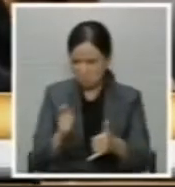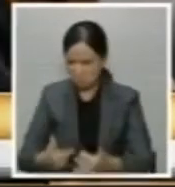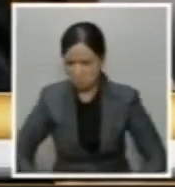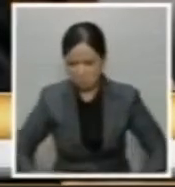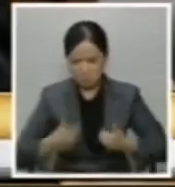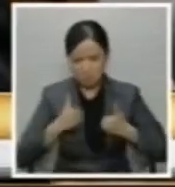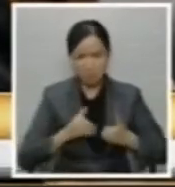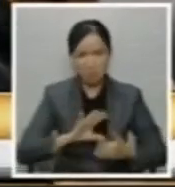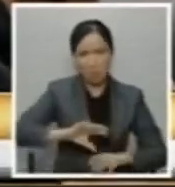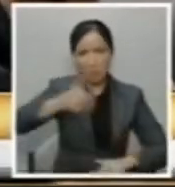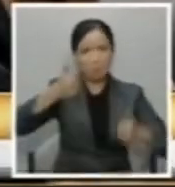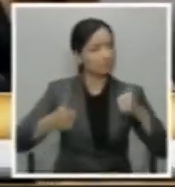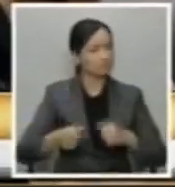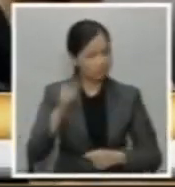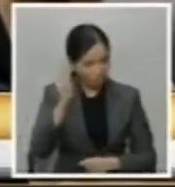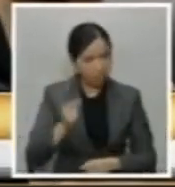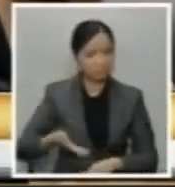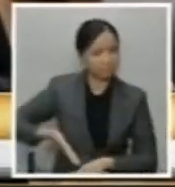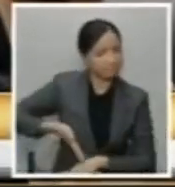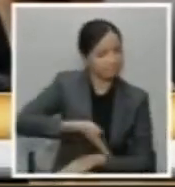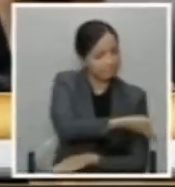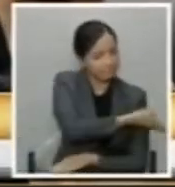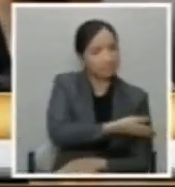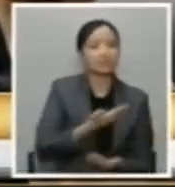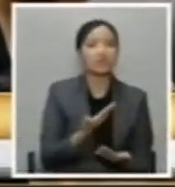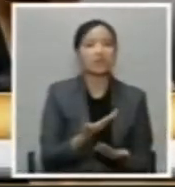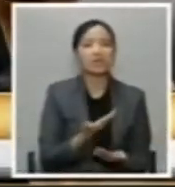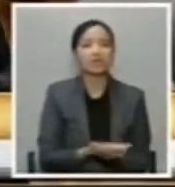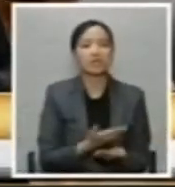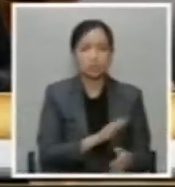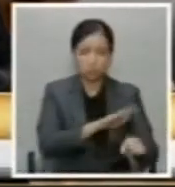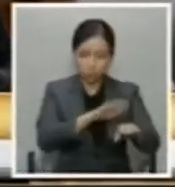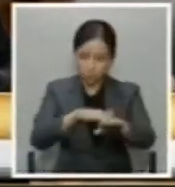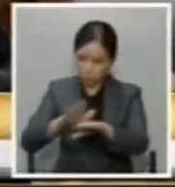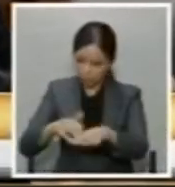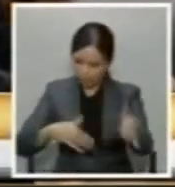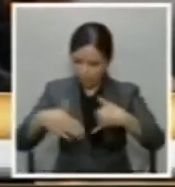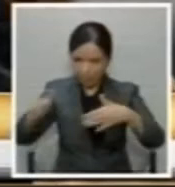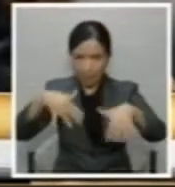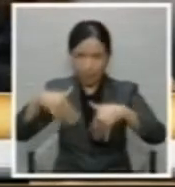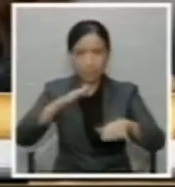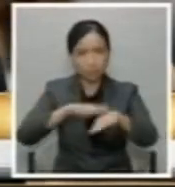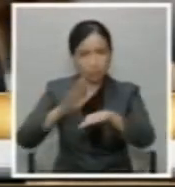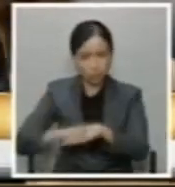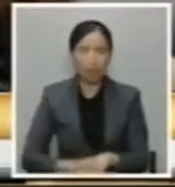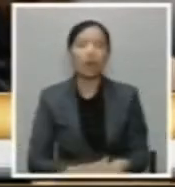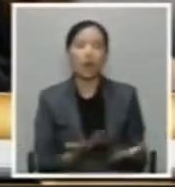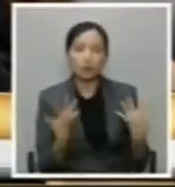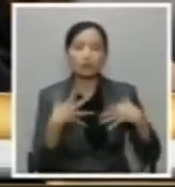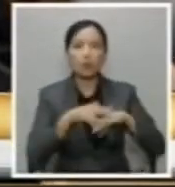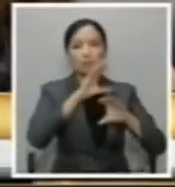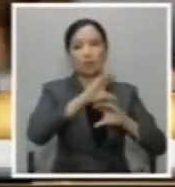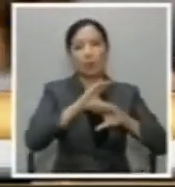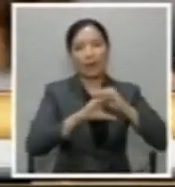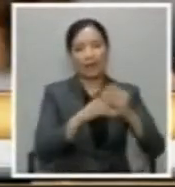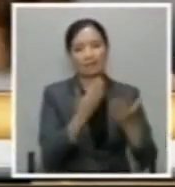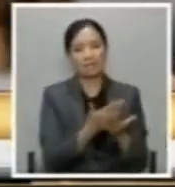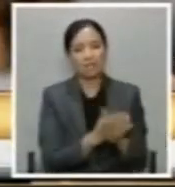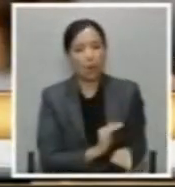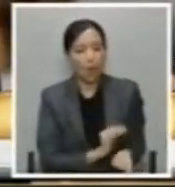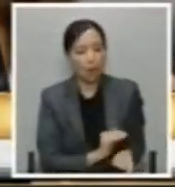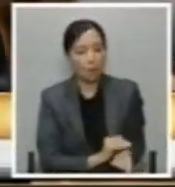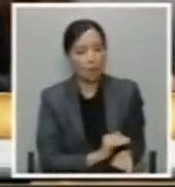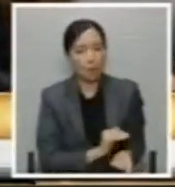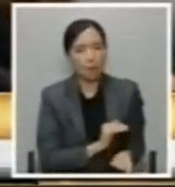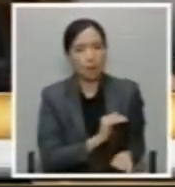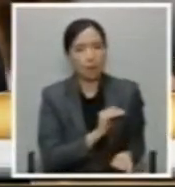ประชาชนเราจึงต้องมีกุศโลบายขอใช้คำนั้นในการที่จะเชิญชวนประชาชนให้เข้ามามีส่วนร่วมในการที่จะสร้างความมั่นคงให้กับตัว